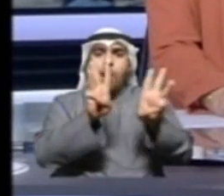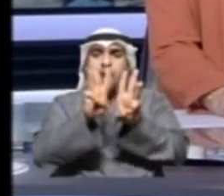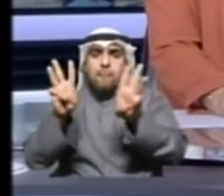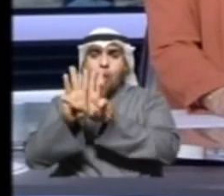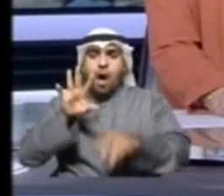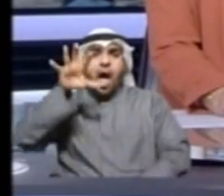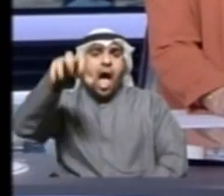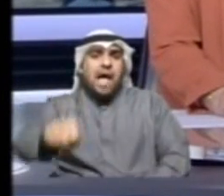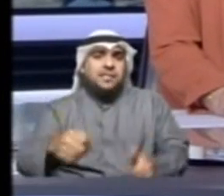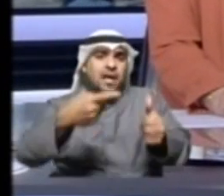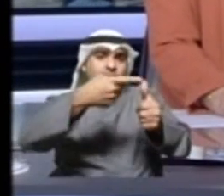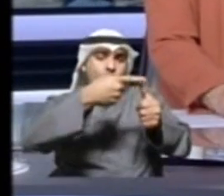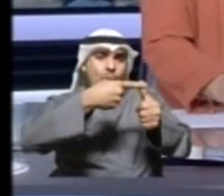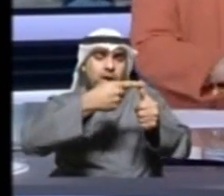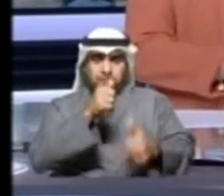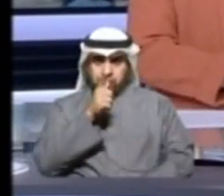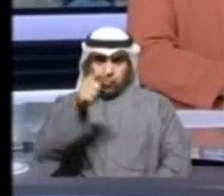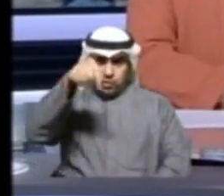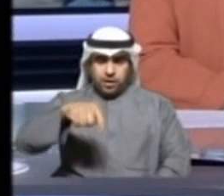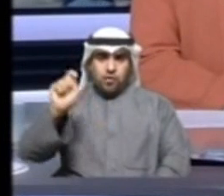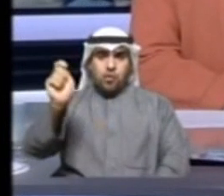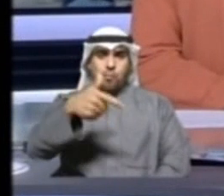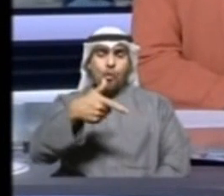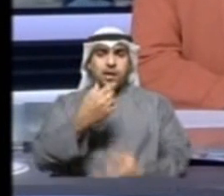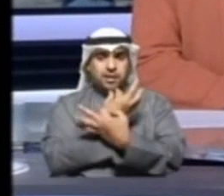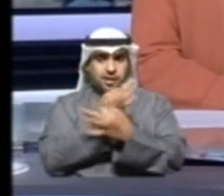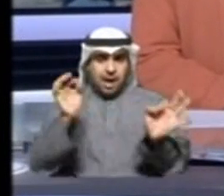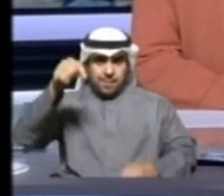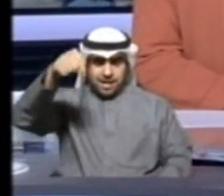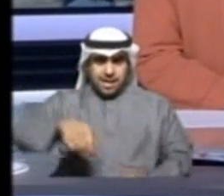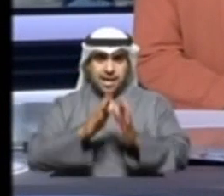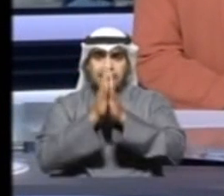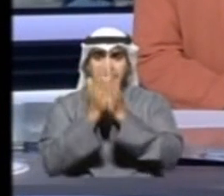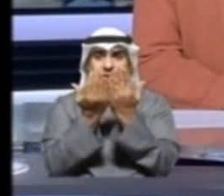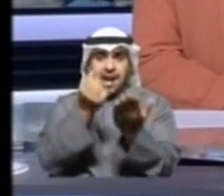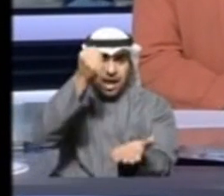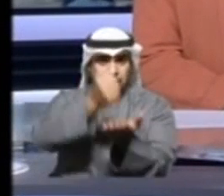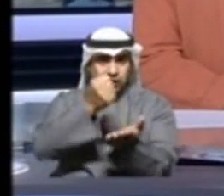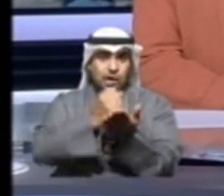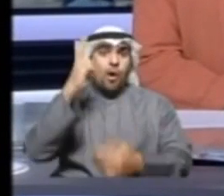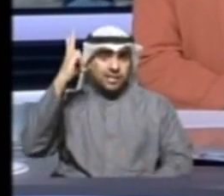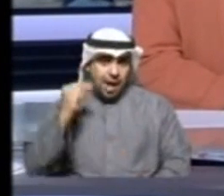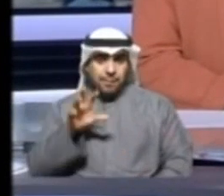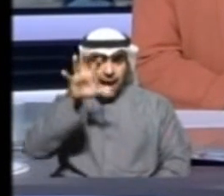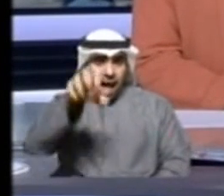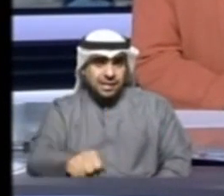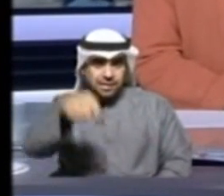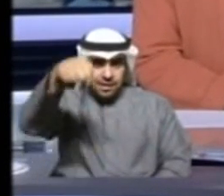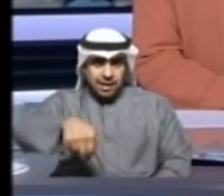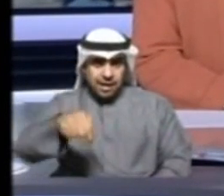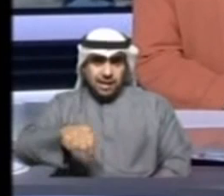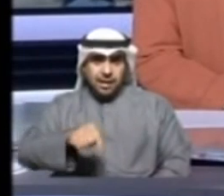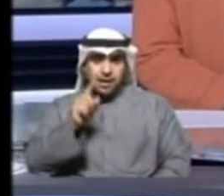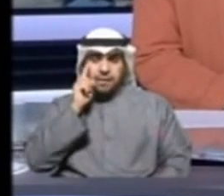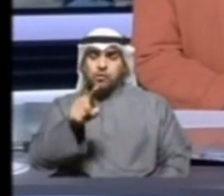البحو عن إمكانية حصول المواطنين على جواز السفر الإلكتروني عبر الدخول على موقع الوزارة واختيار طلب موعد